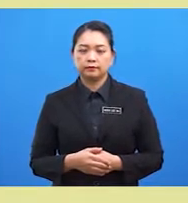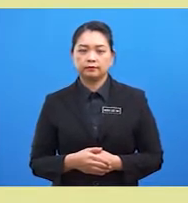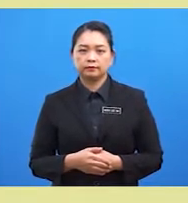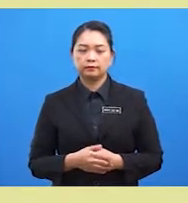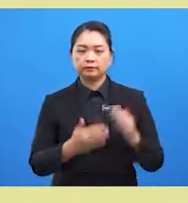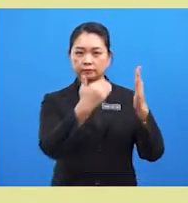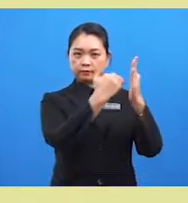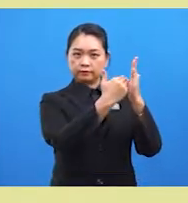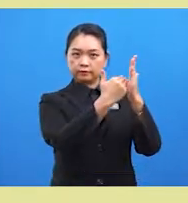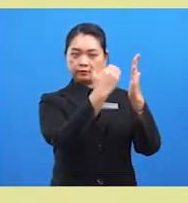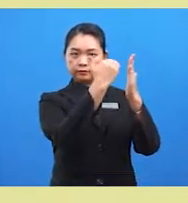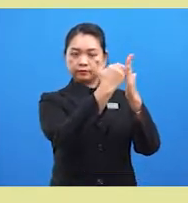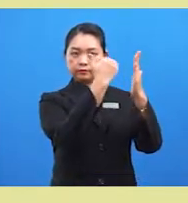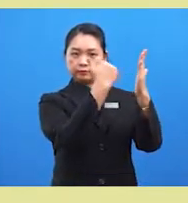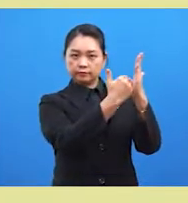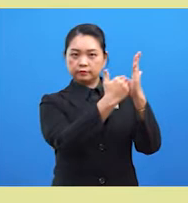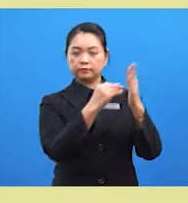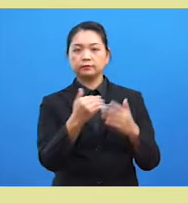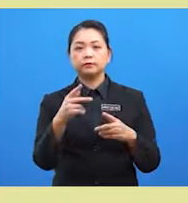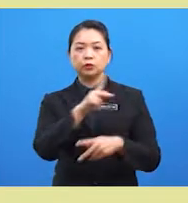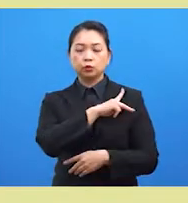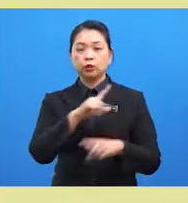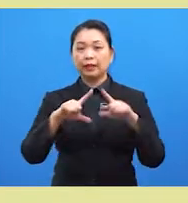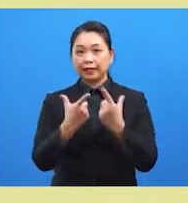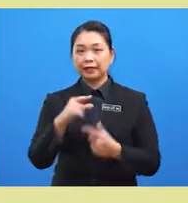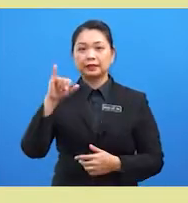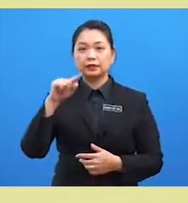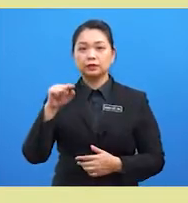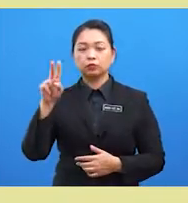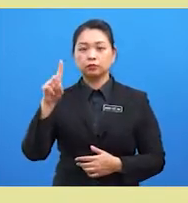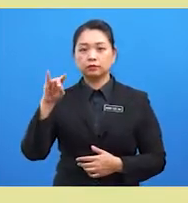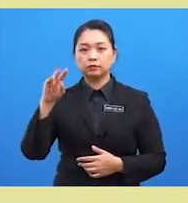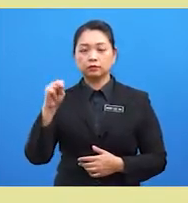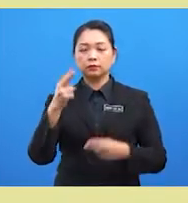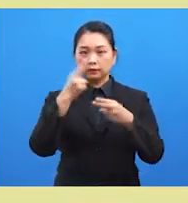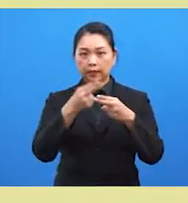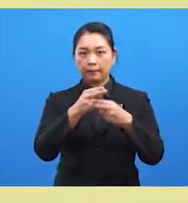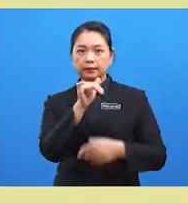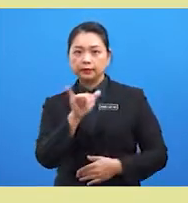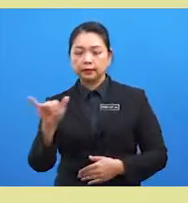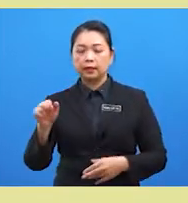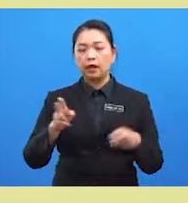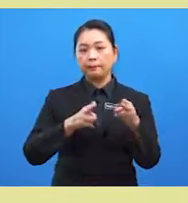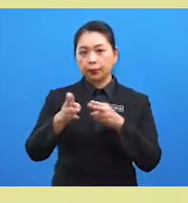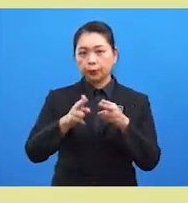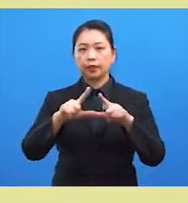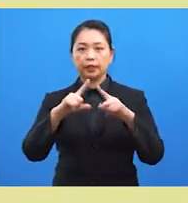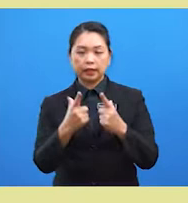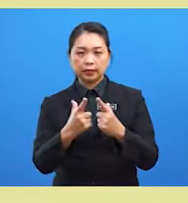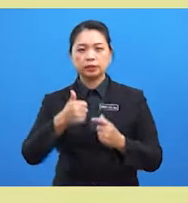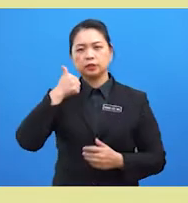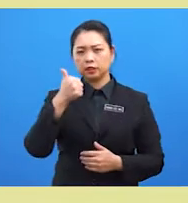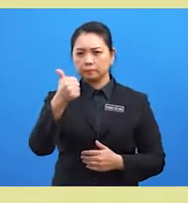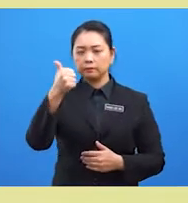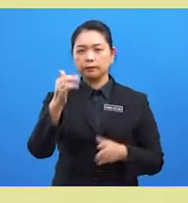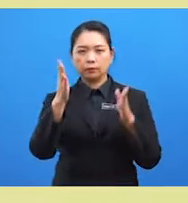Rangkap 2. Ketua kelas Izzuddin namanya, mengurus kelas